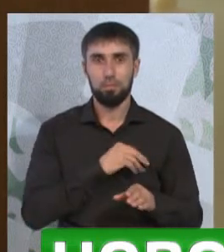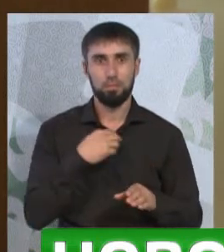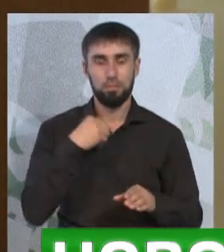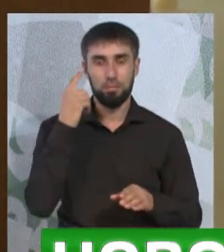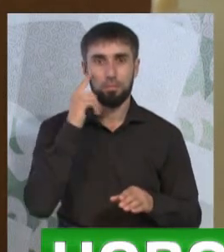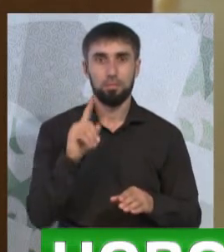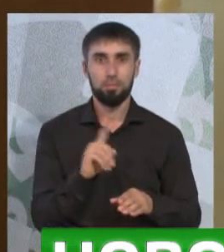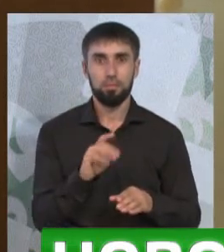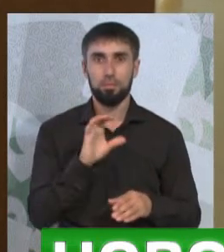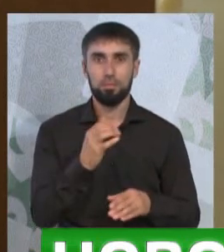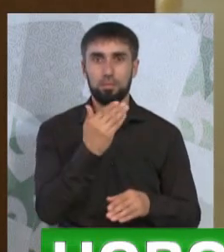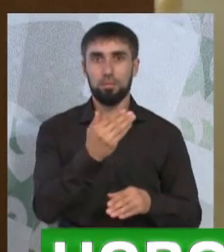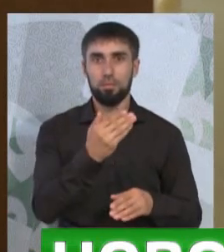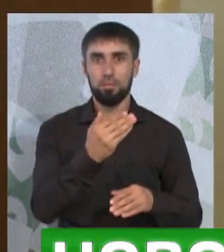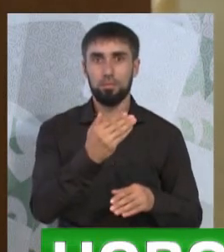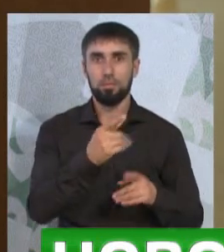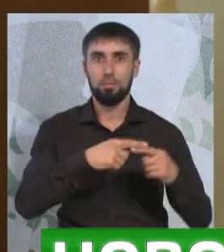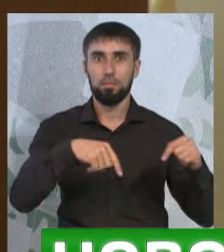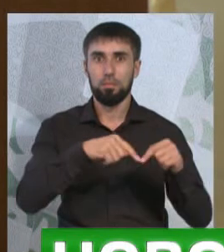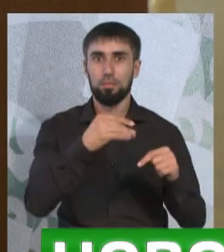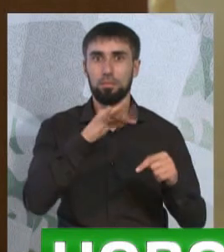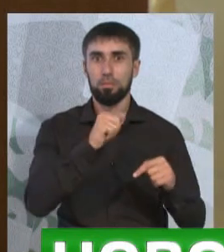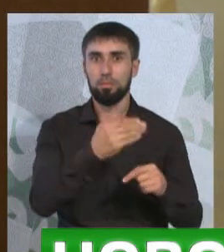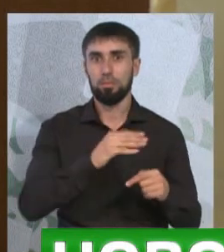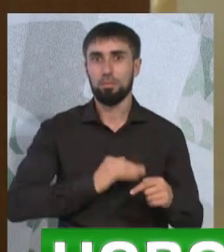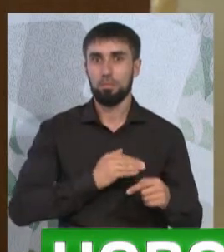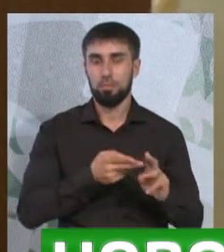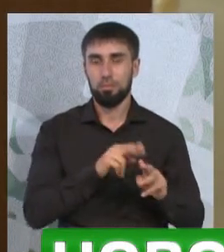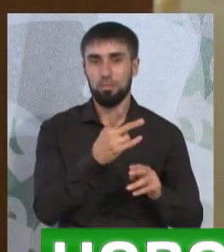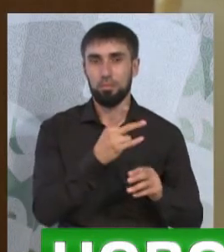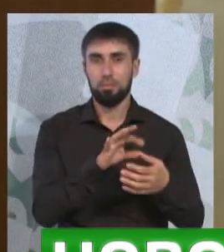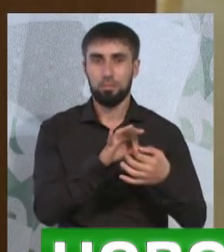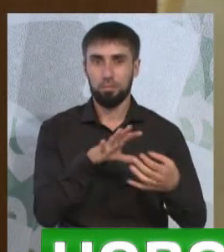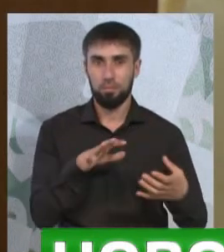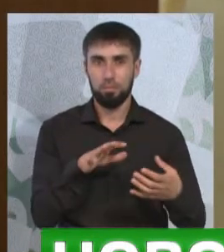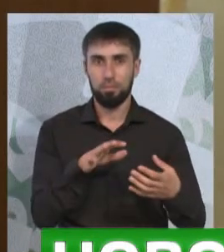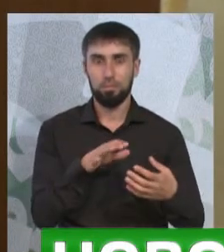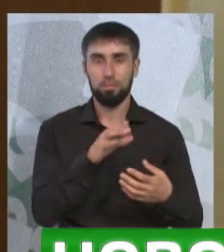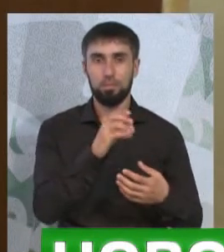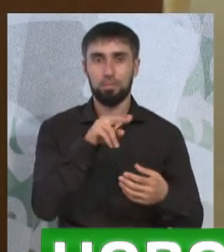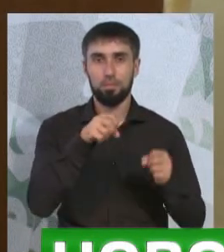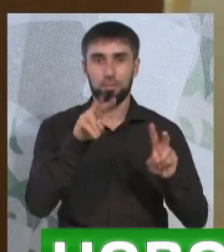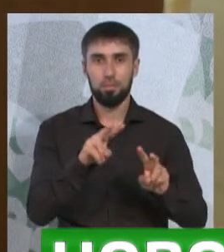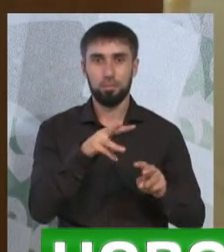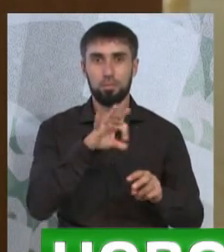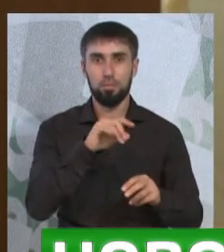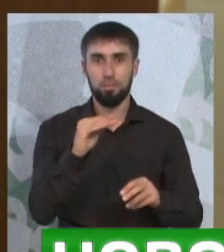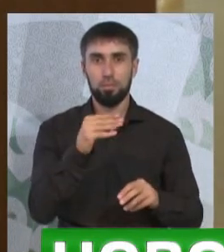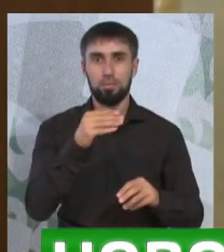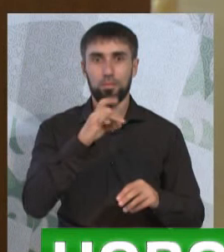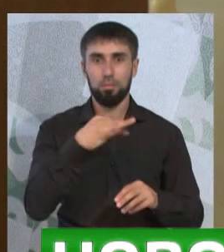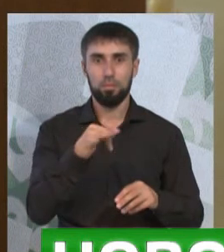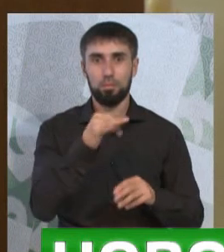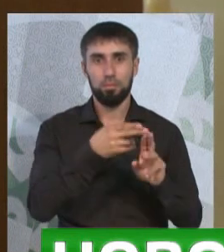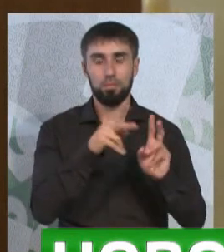что вот с этой организацией необходимо расстаться. Спецмонтажстрой не выполняет свои обязательства. На объекте